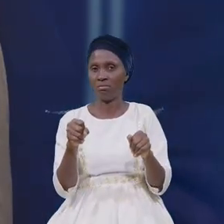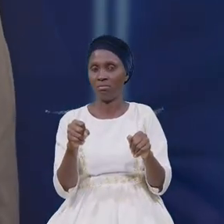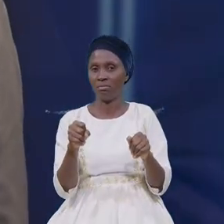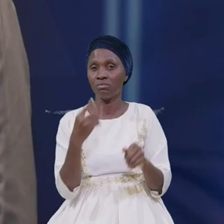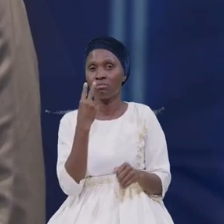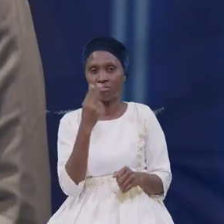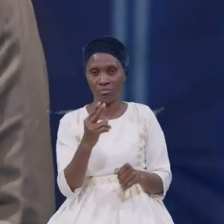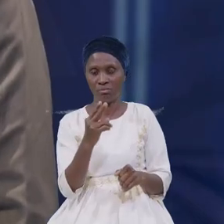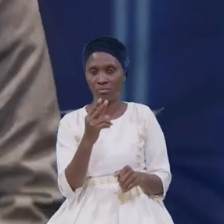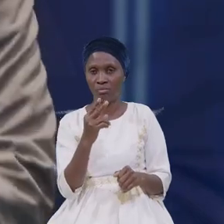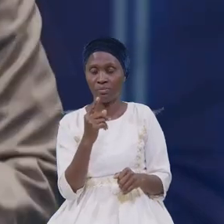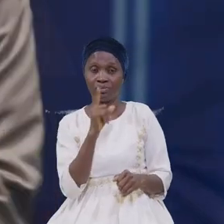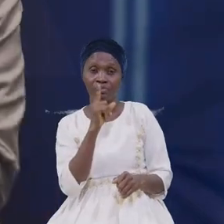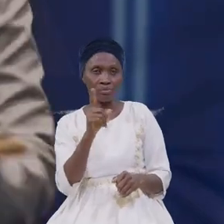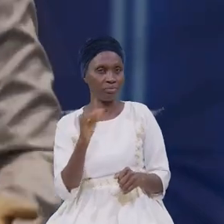les pharisiens,